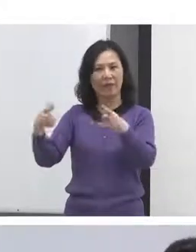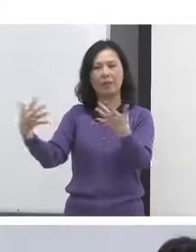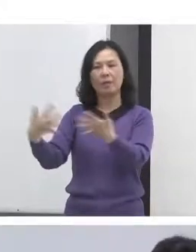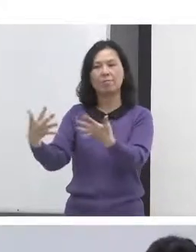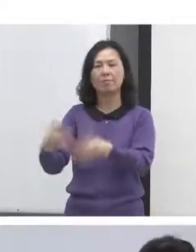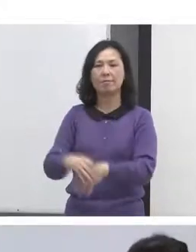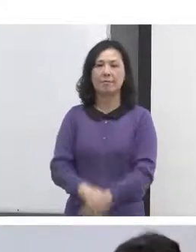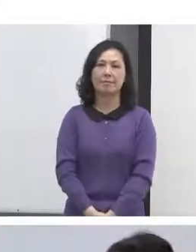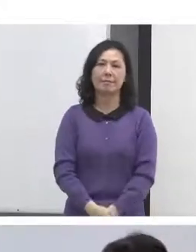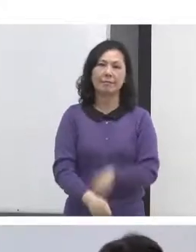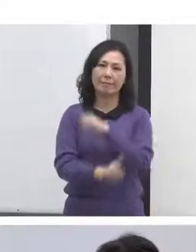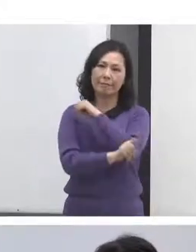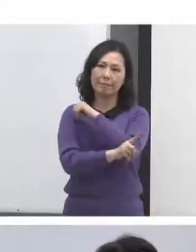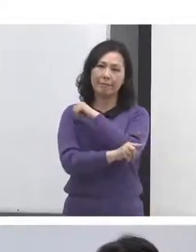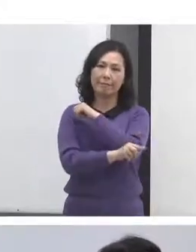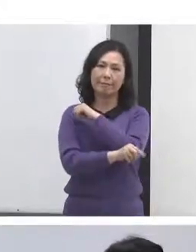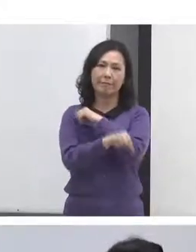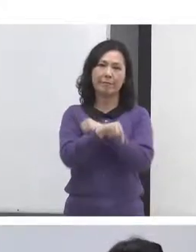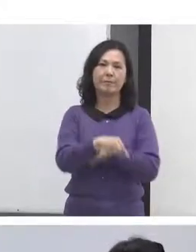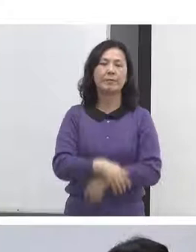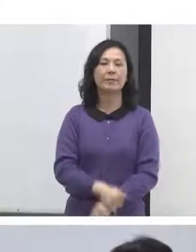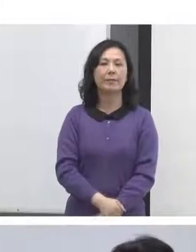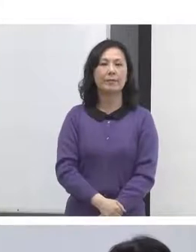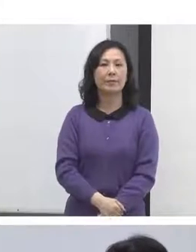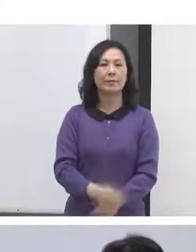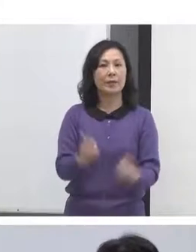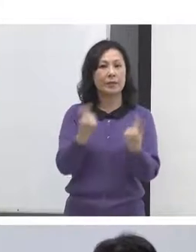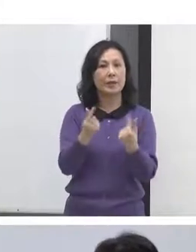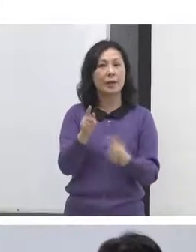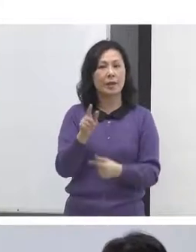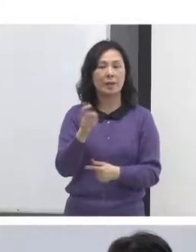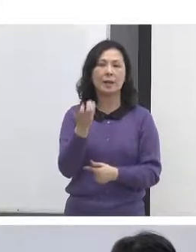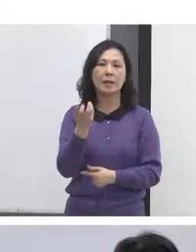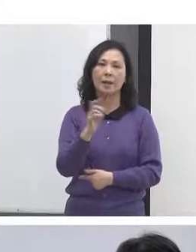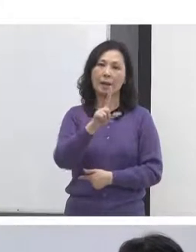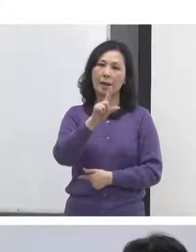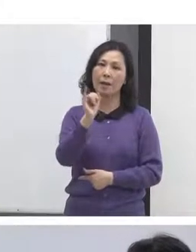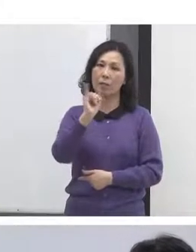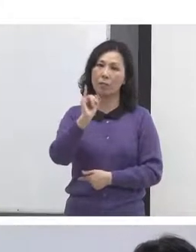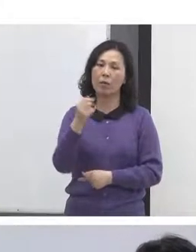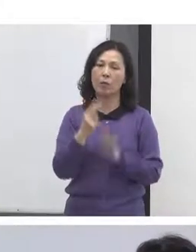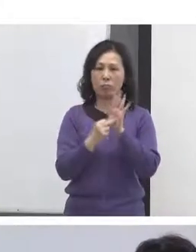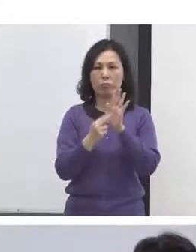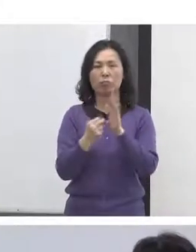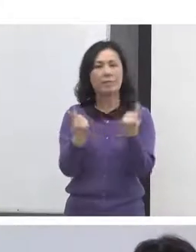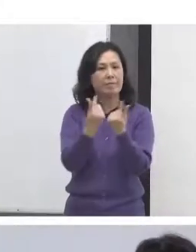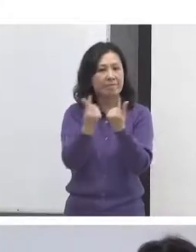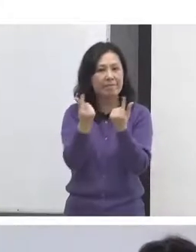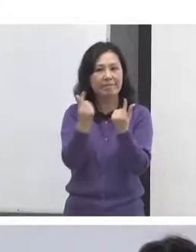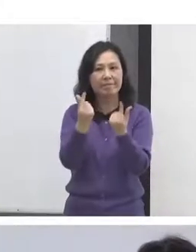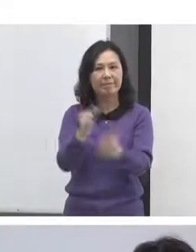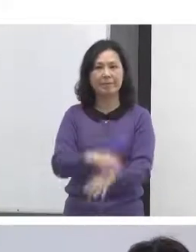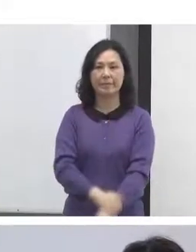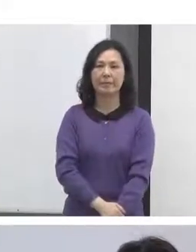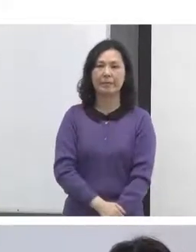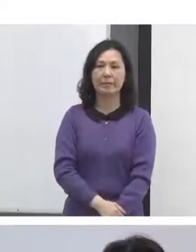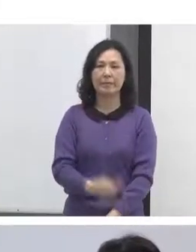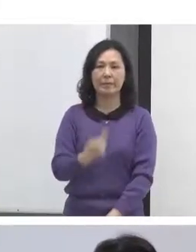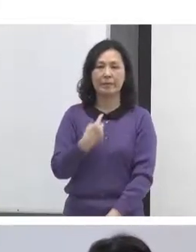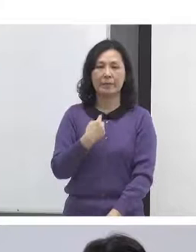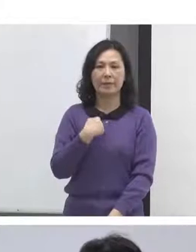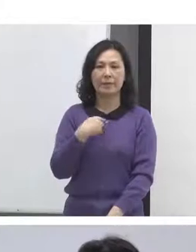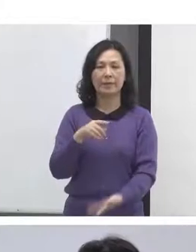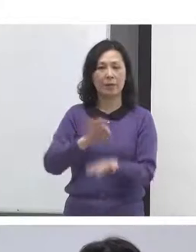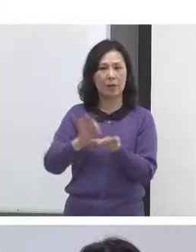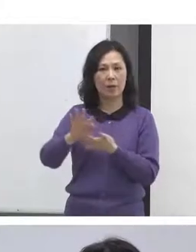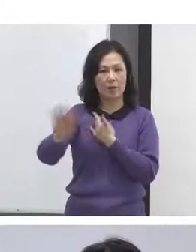一个我就讲到 nerd politics， 就是很像刚刚 Liz 讲的那些东西。好，那这边是我用另外一个人，他叫